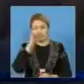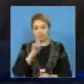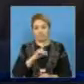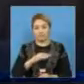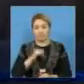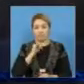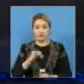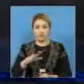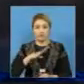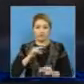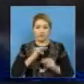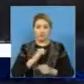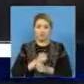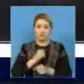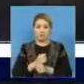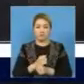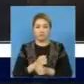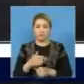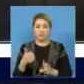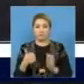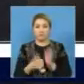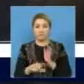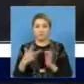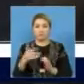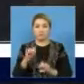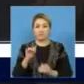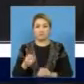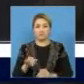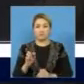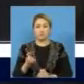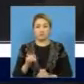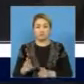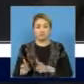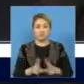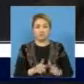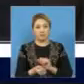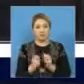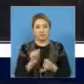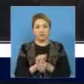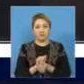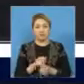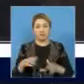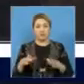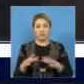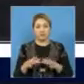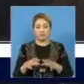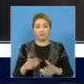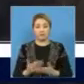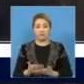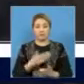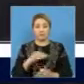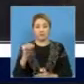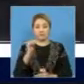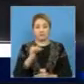плохо отработали. На сегодняшний день уже 63 тысячи тонн щебня заготовлен уже здесь, на объекте. Ну, давайте, вот мы в